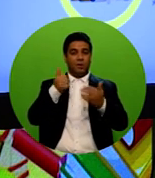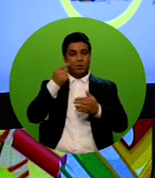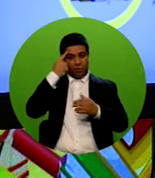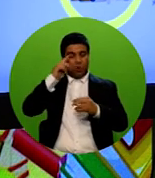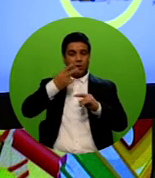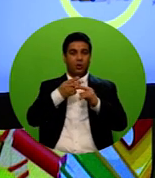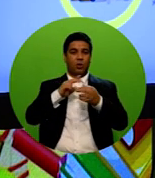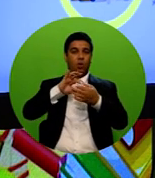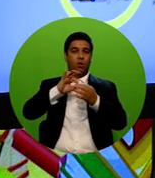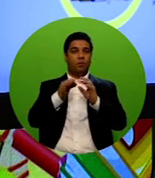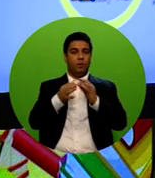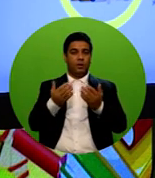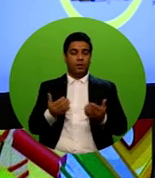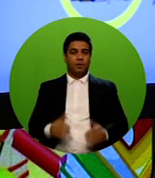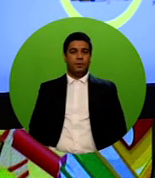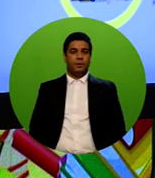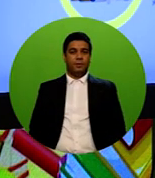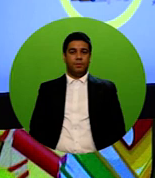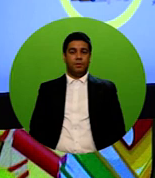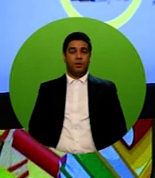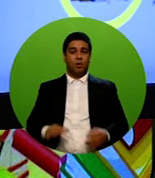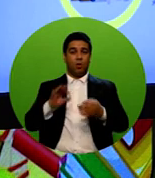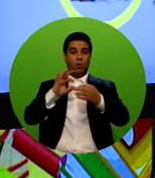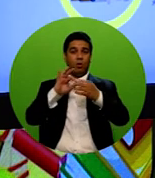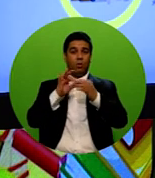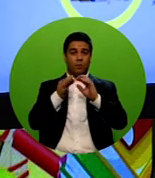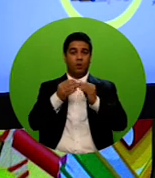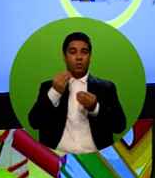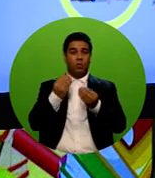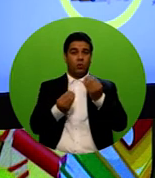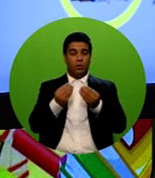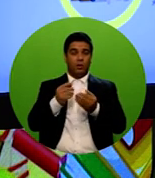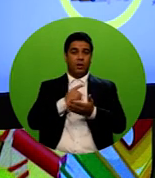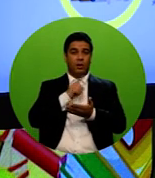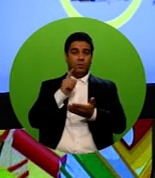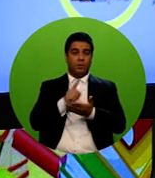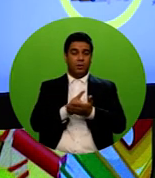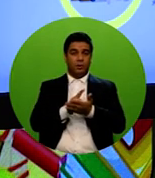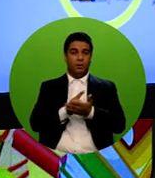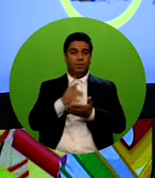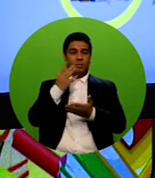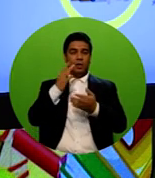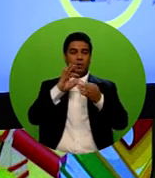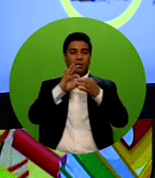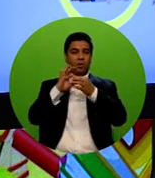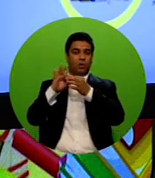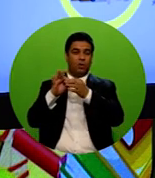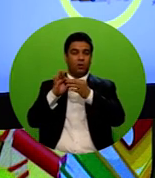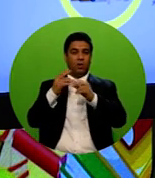olimpiada belgisi hisoblanadi. Demak, olimpiada o'yinlarida albatta 5ta